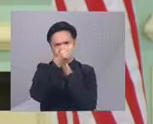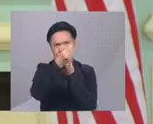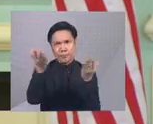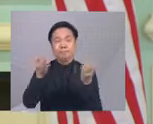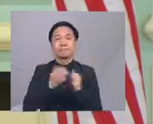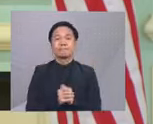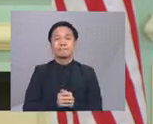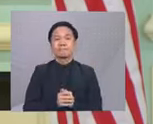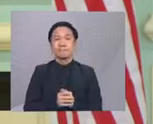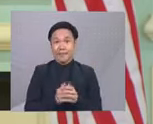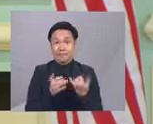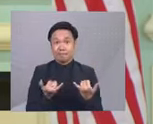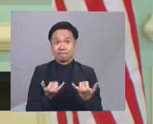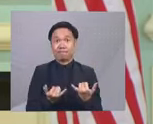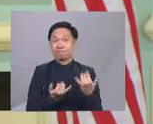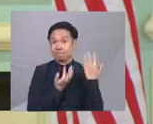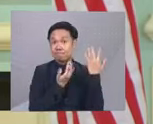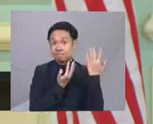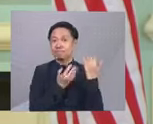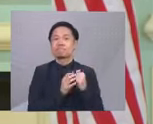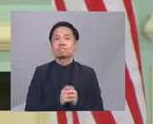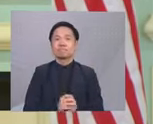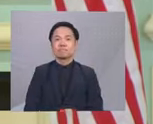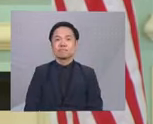apabila pengumuman tu dibuat nanti.